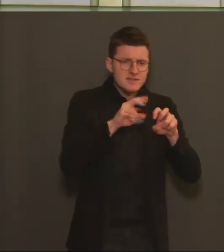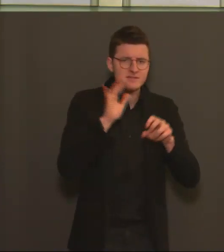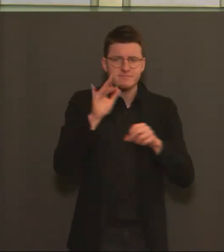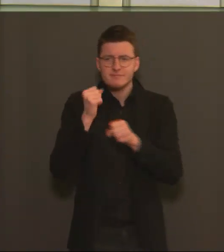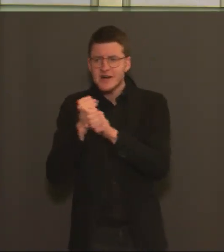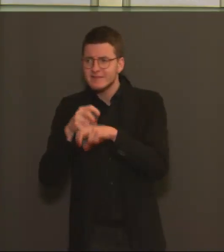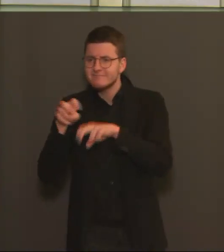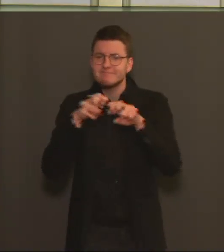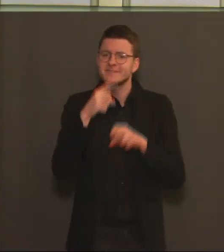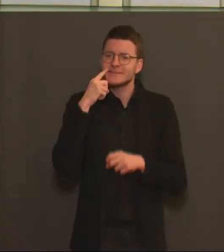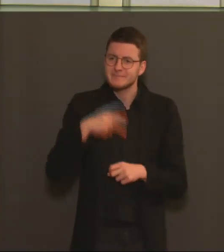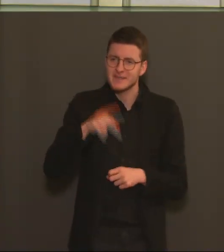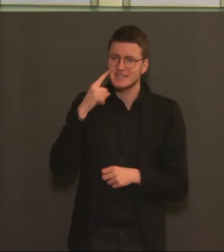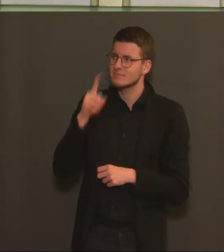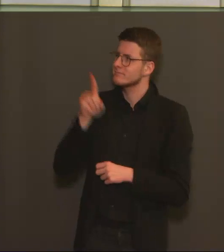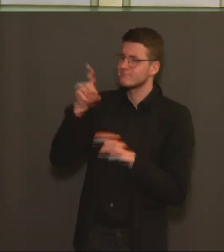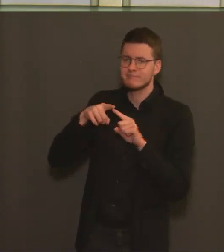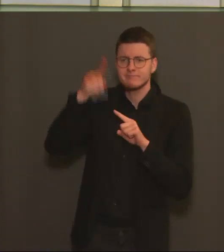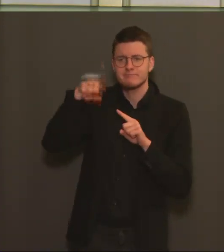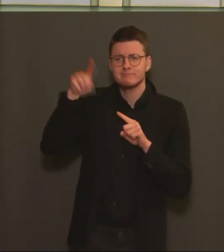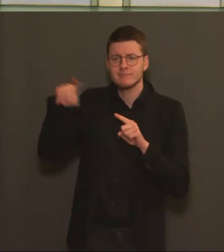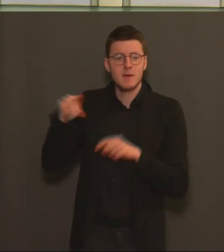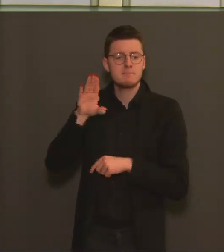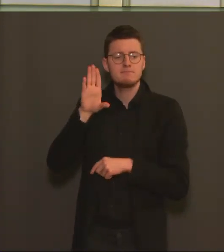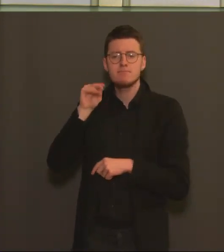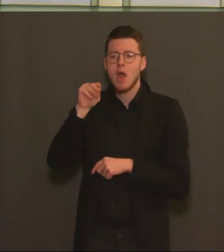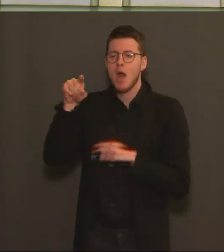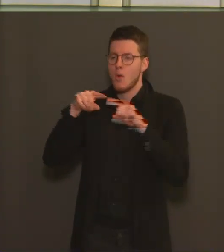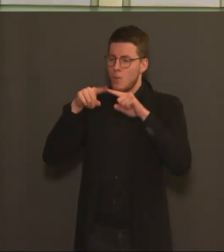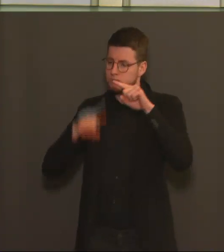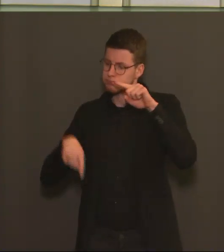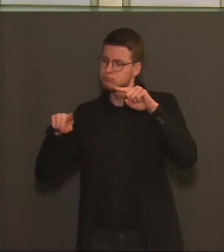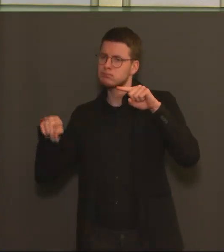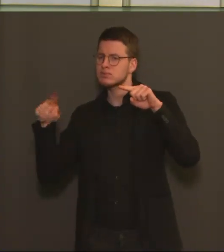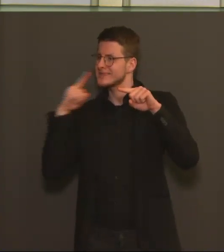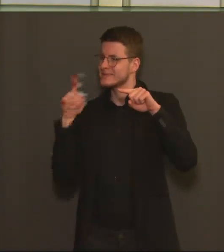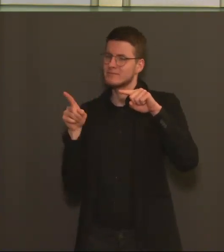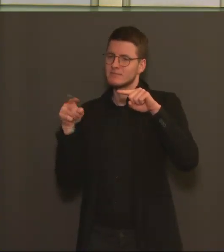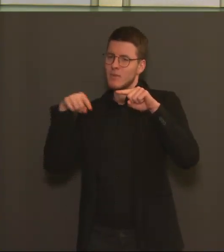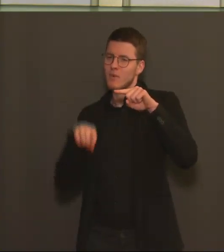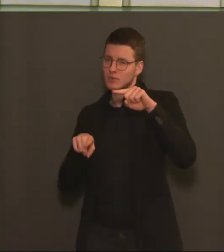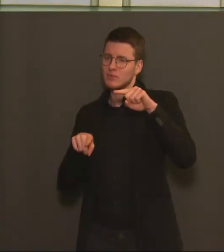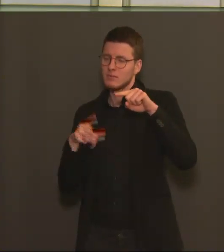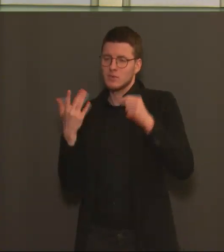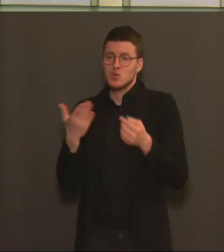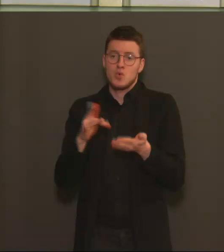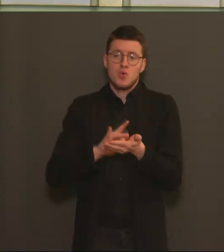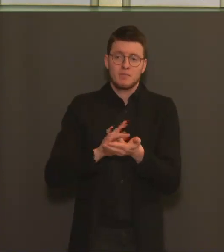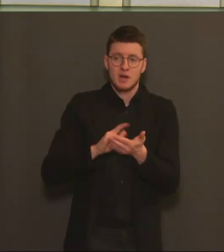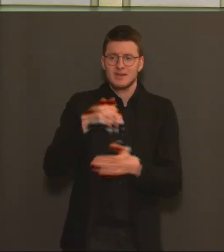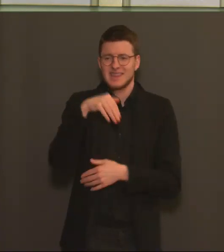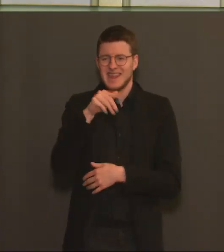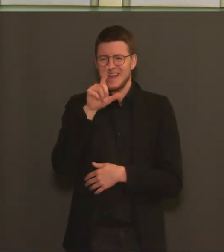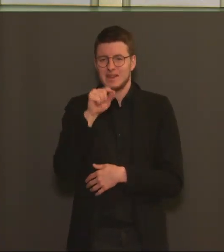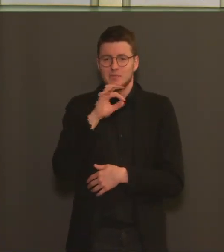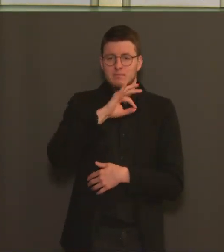dat zien op deze figuur aan de hand van de blauwe curve onderaan. We werken nu gemiddeld zo'n 19%